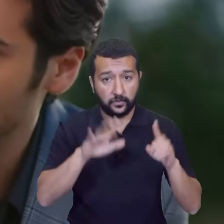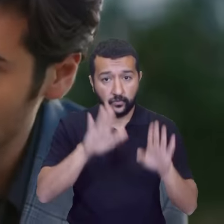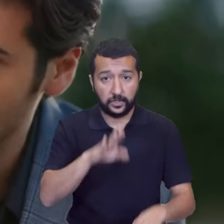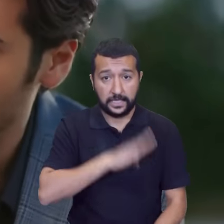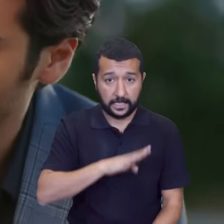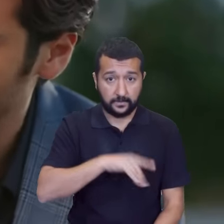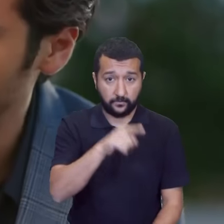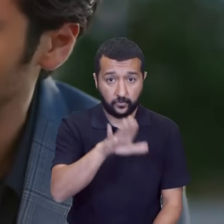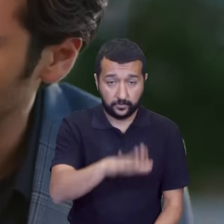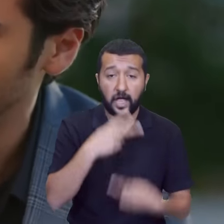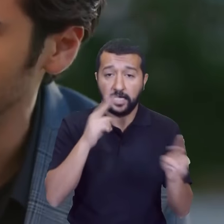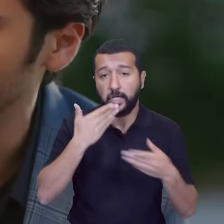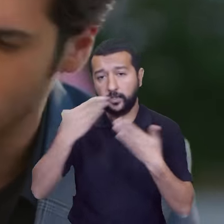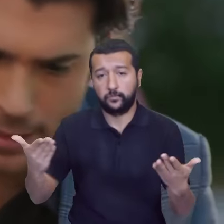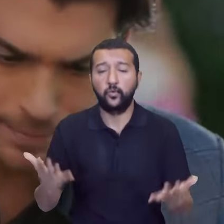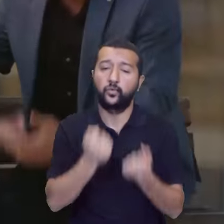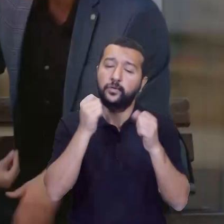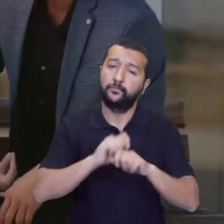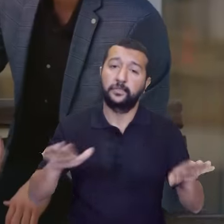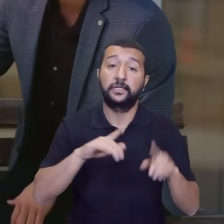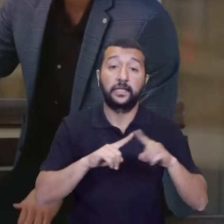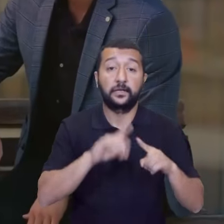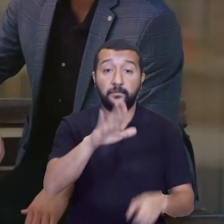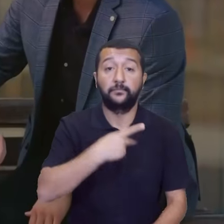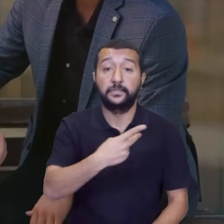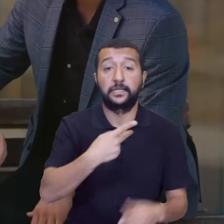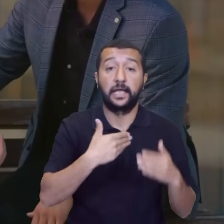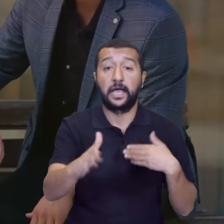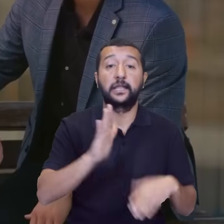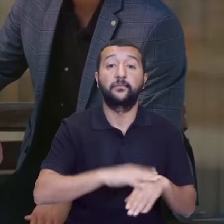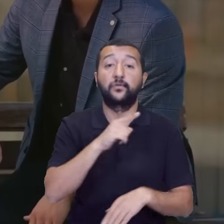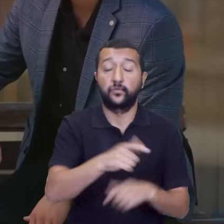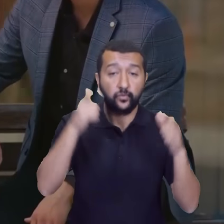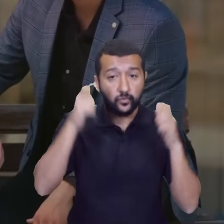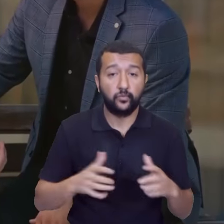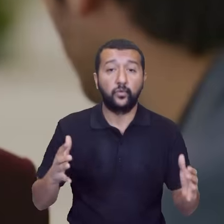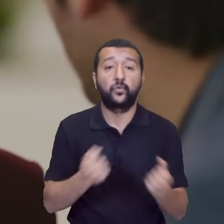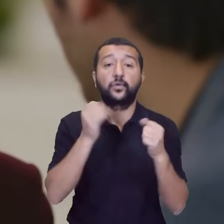Dur, ya derdin bu değil miydi? Açıklayalım işte. Kurtulalım bu yükten. Kalk. Tarık biz ayrılmadan bu yükten falan